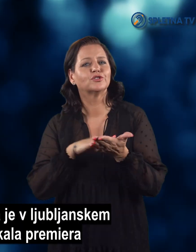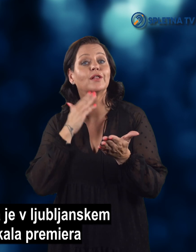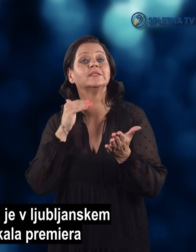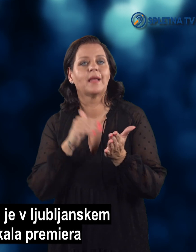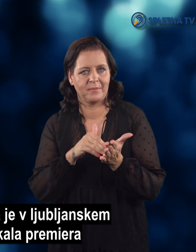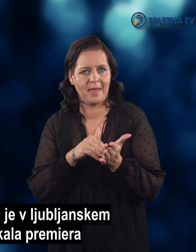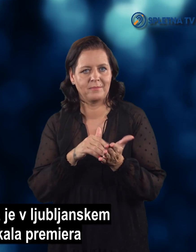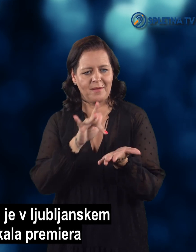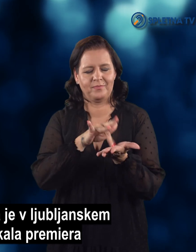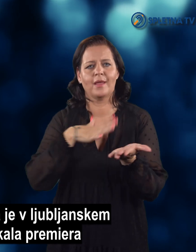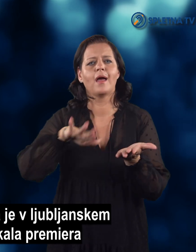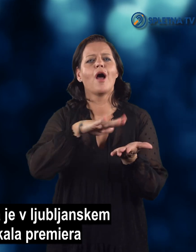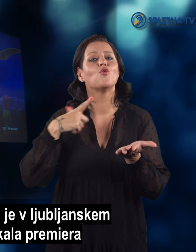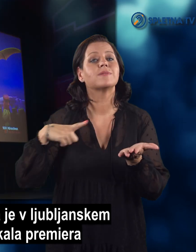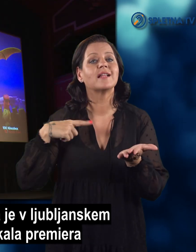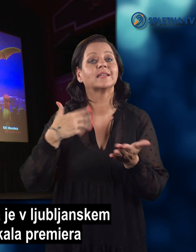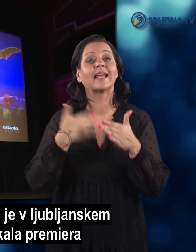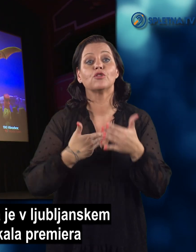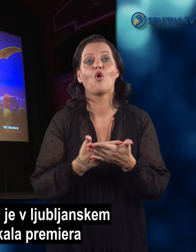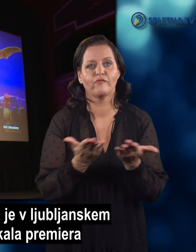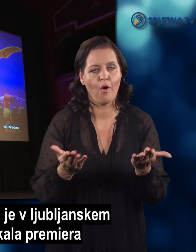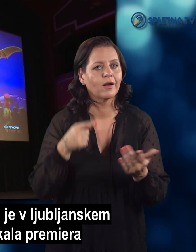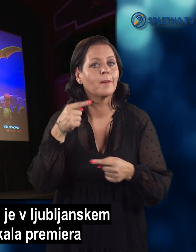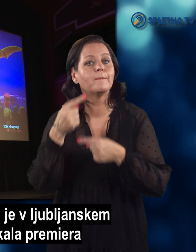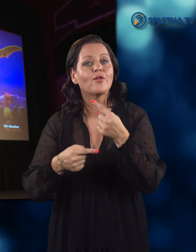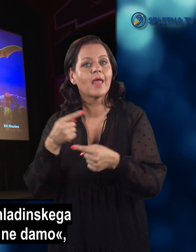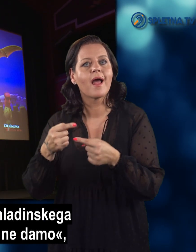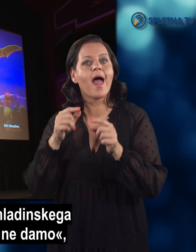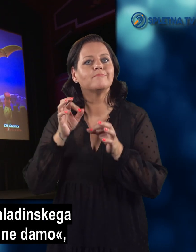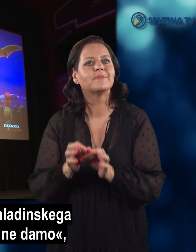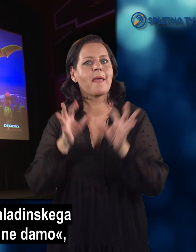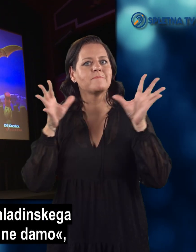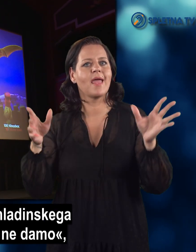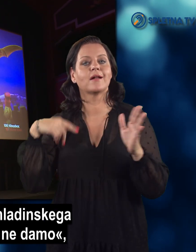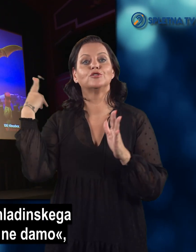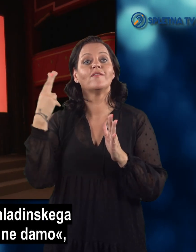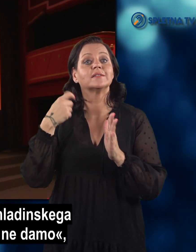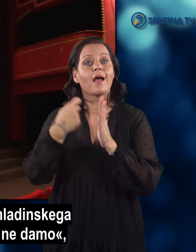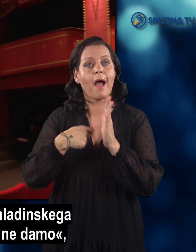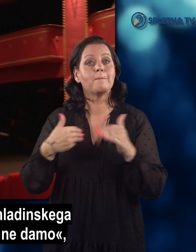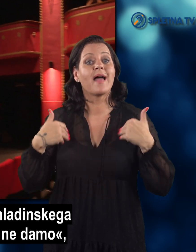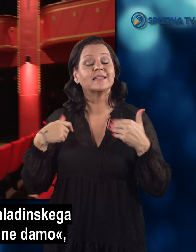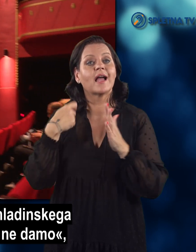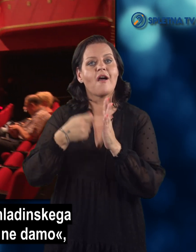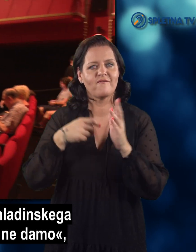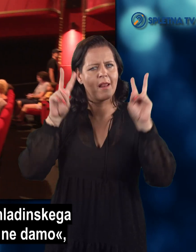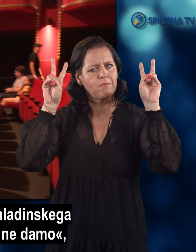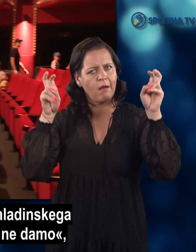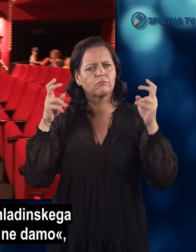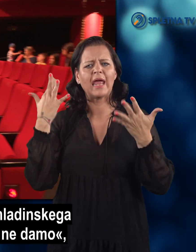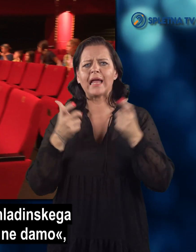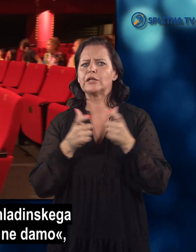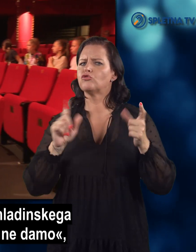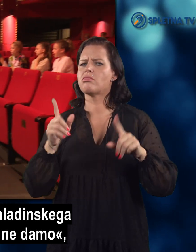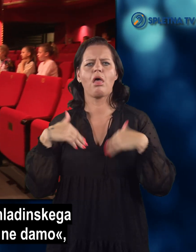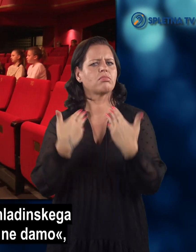V začetku septembra je v ljubljanskem Kinodvoru potekala premiera slovenskega mladinskega filma Igrišča ne damo,